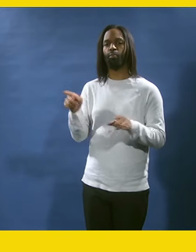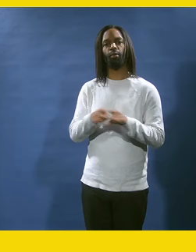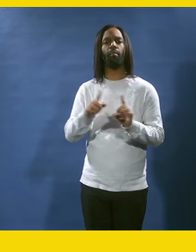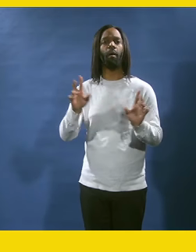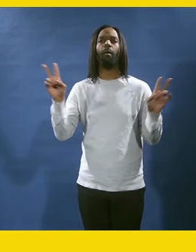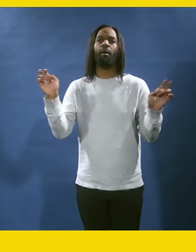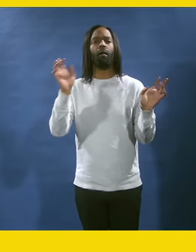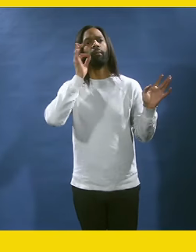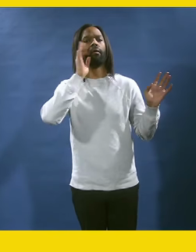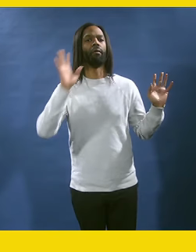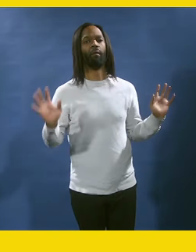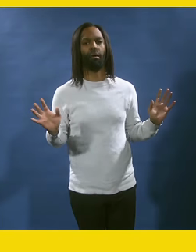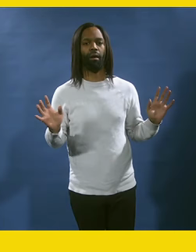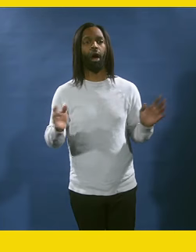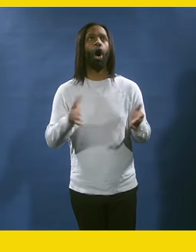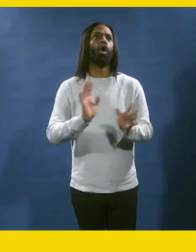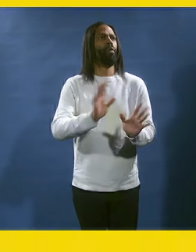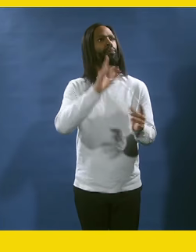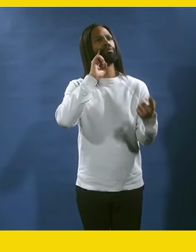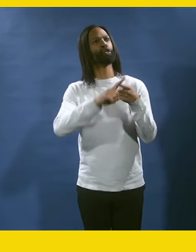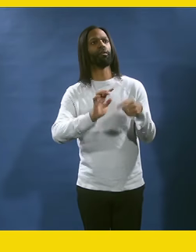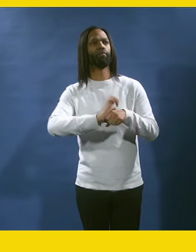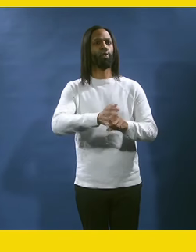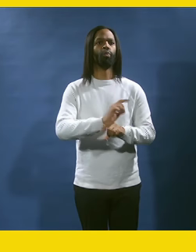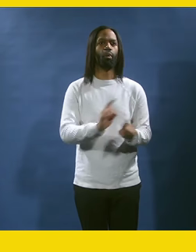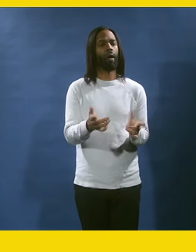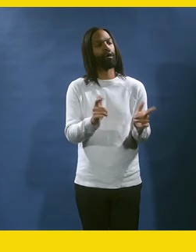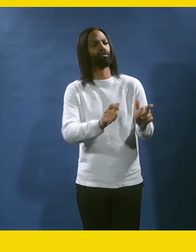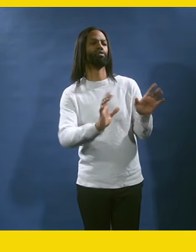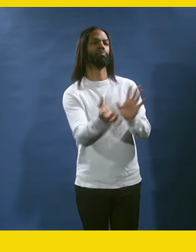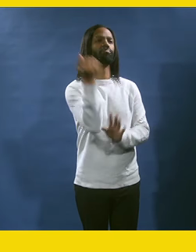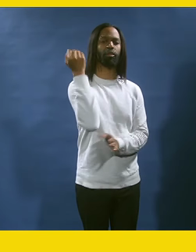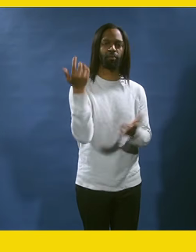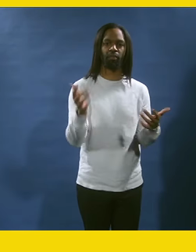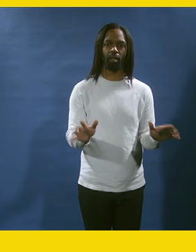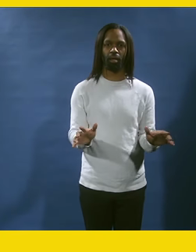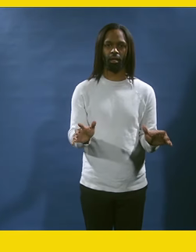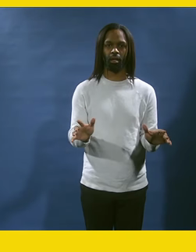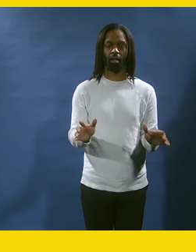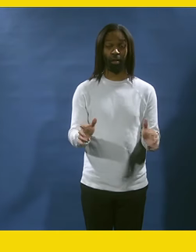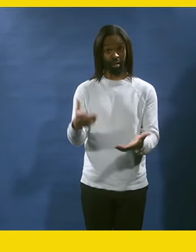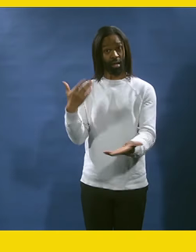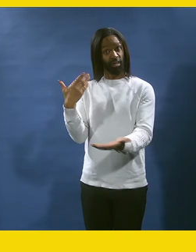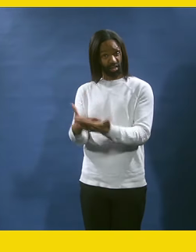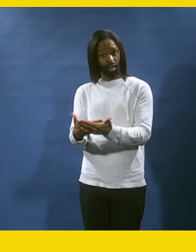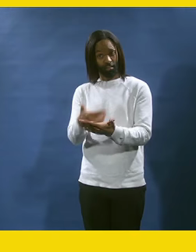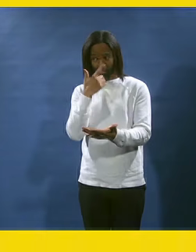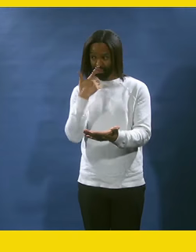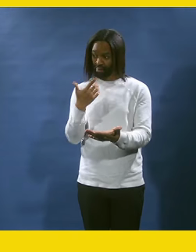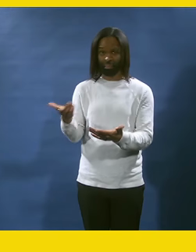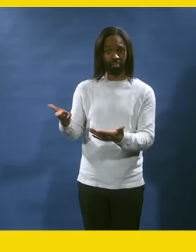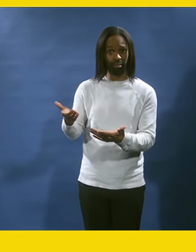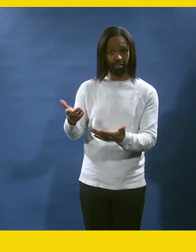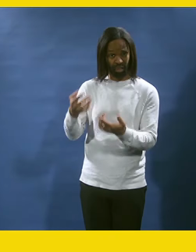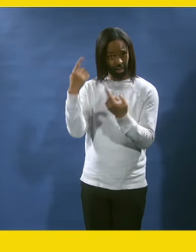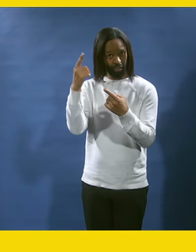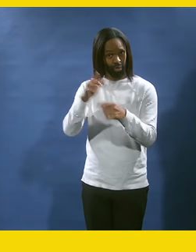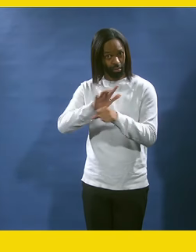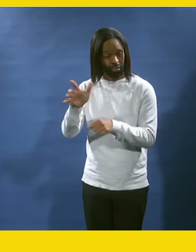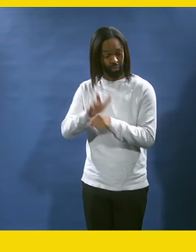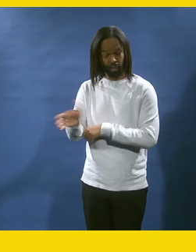violer, ils ont saisi l'opportunité. Et cela devrait suffire en guise de défense.